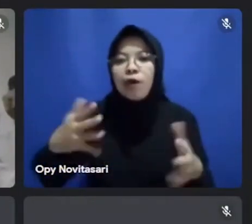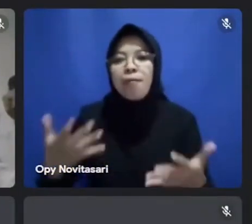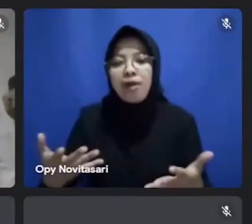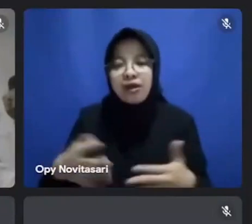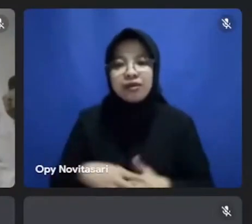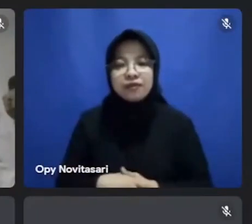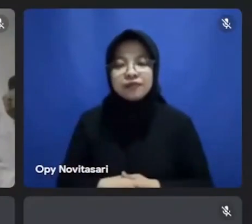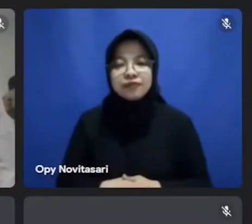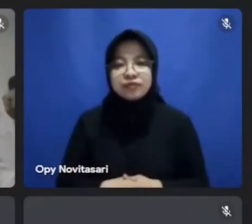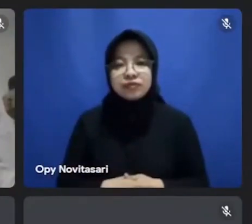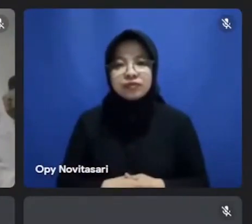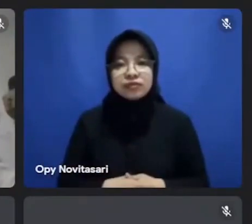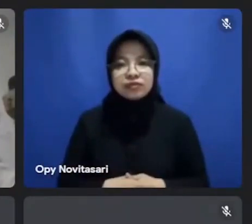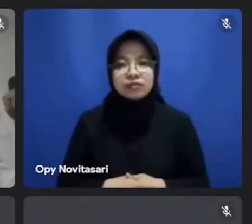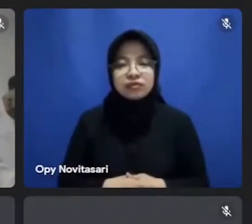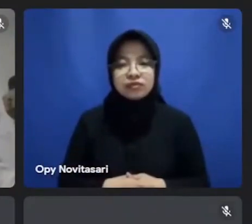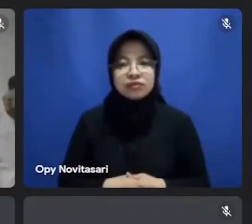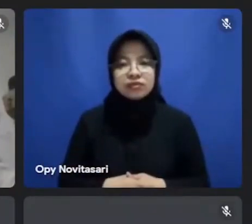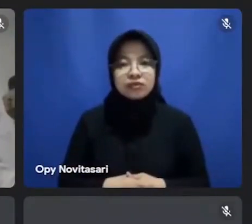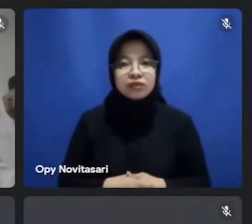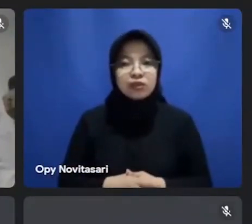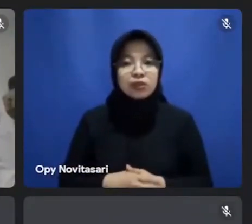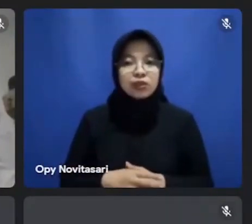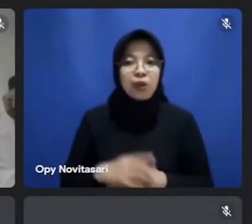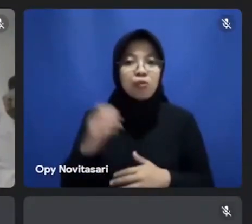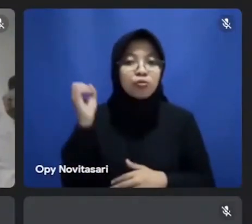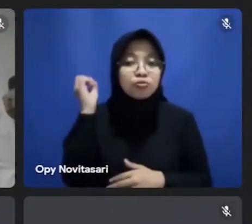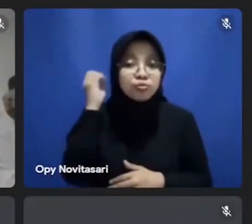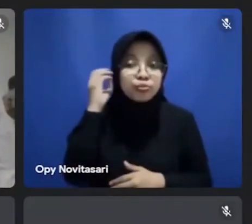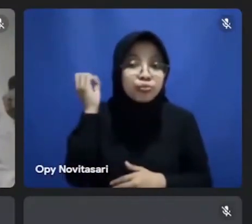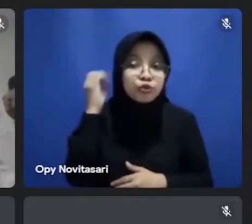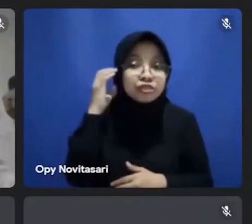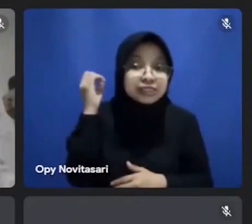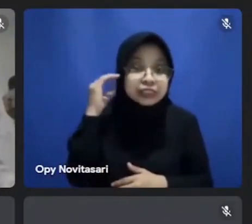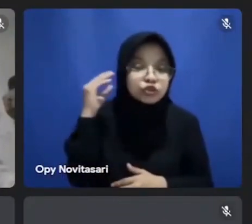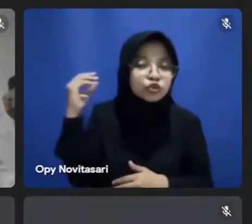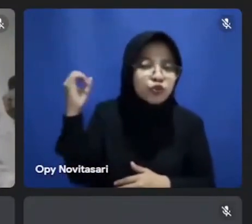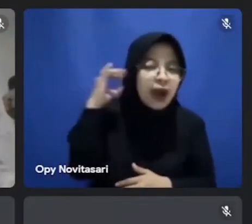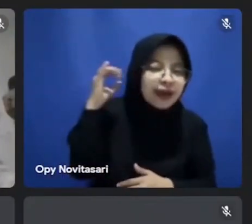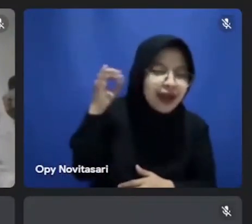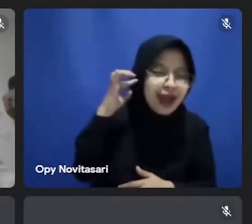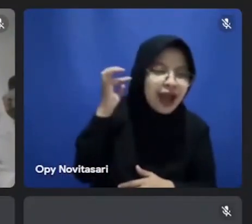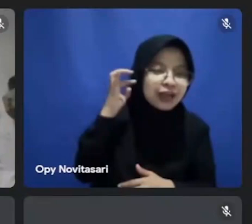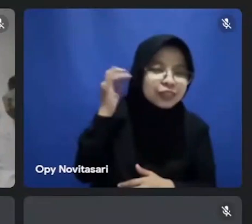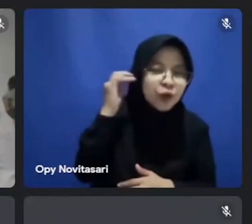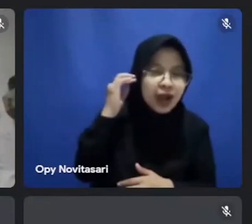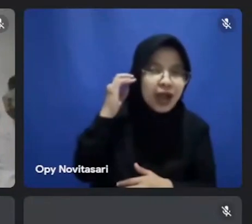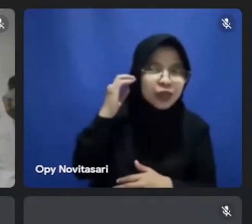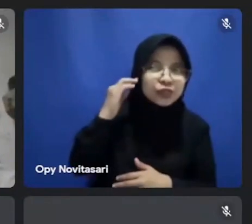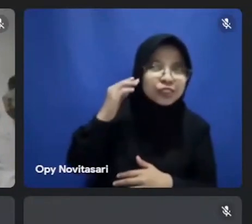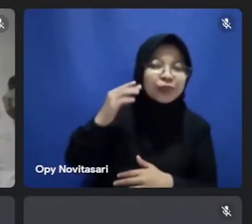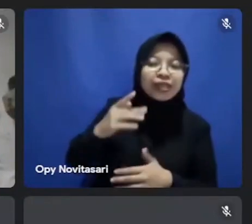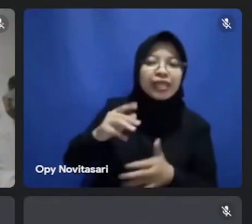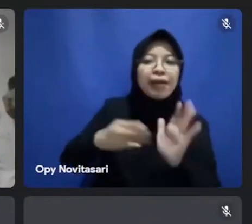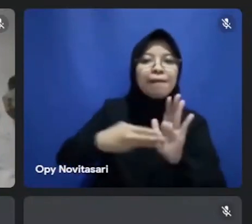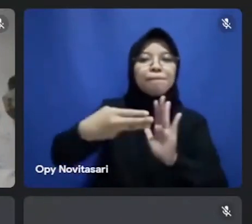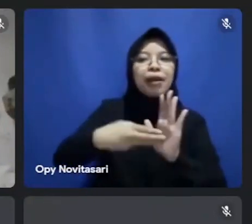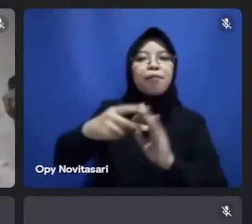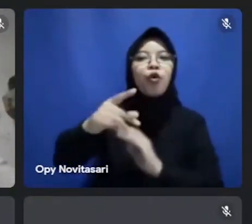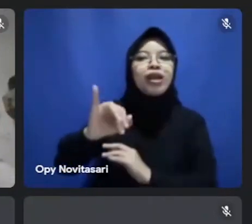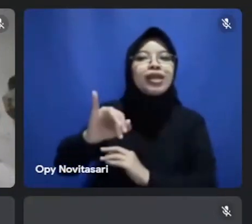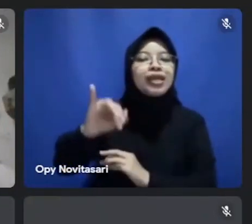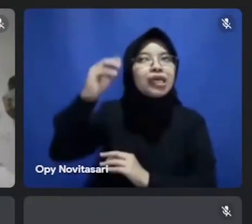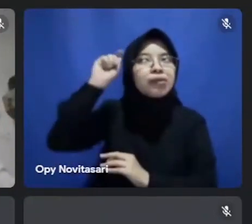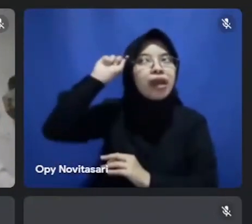bahwa bahwa bunyi itu merupakan memori bunyi